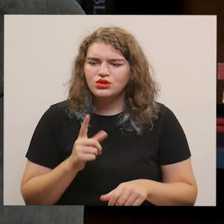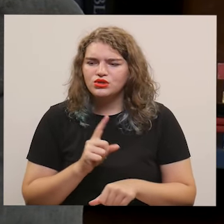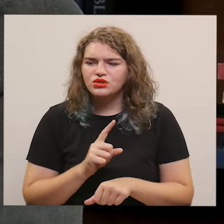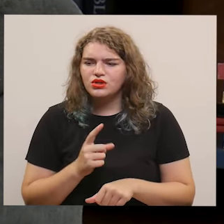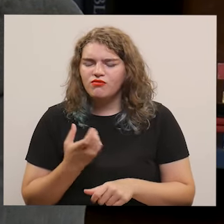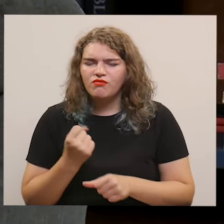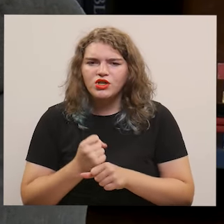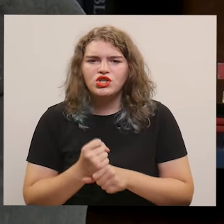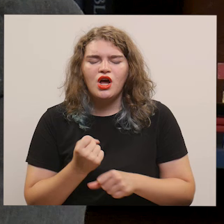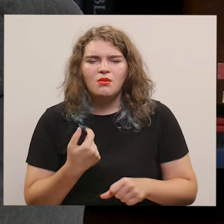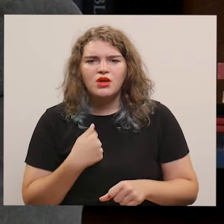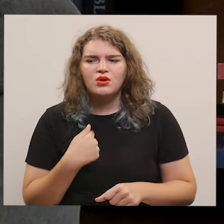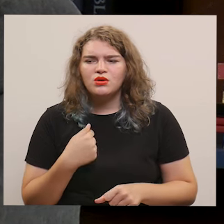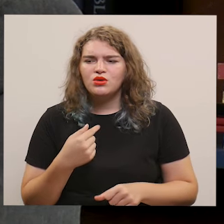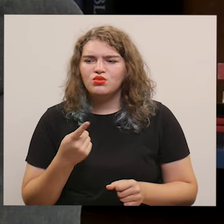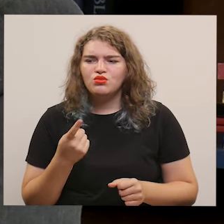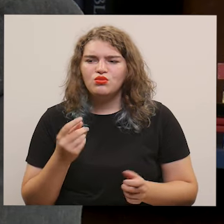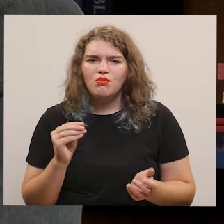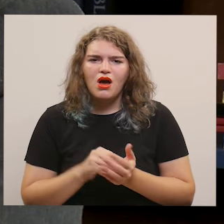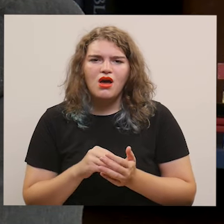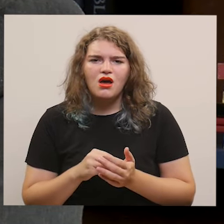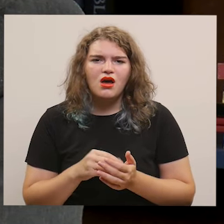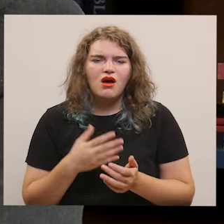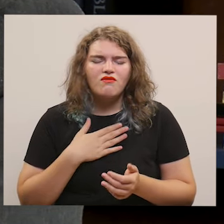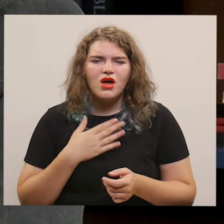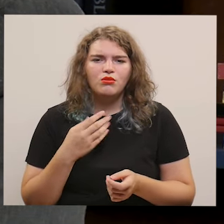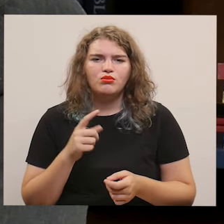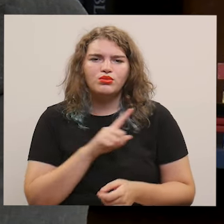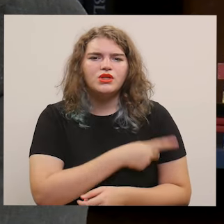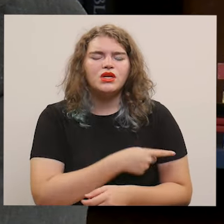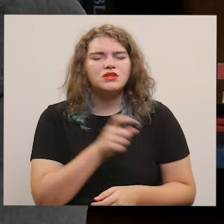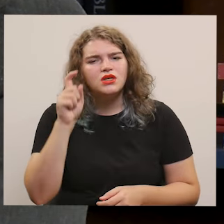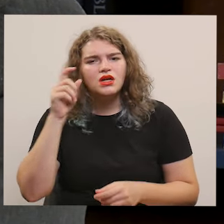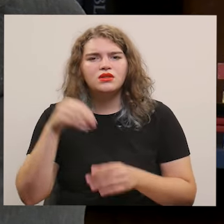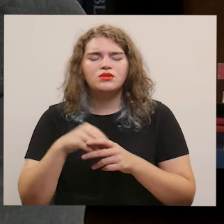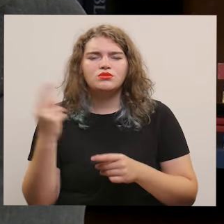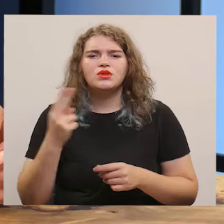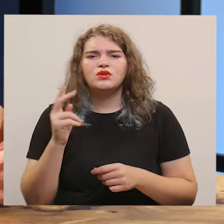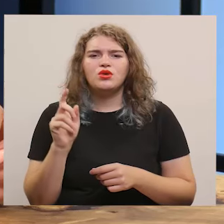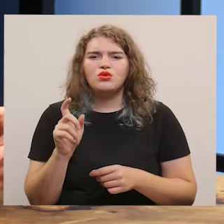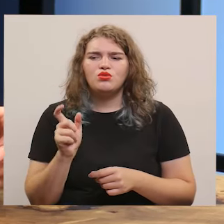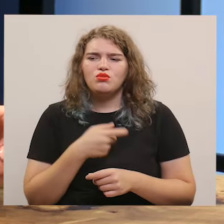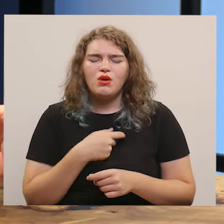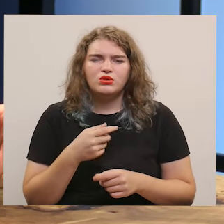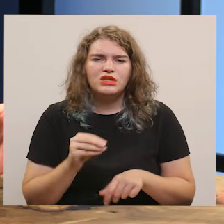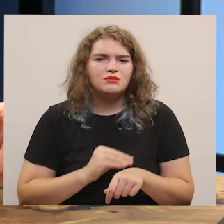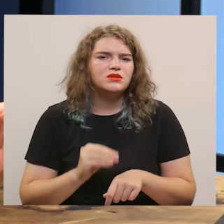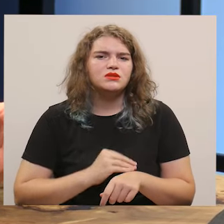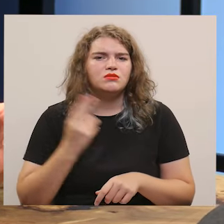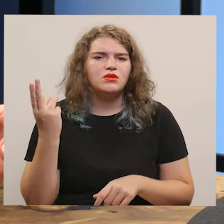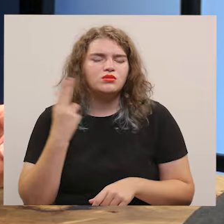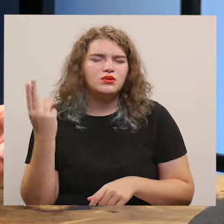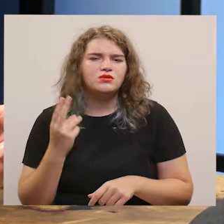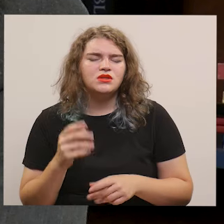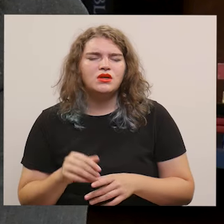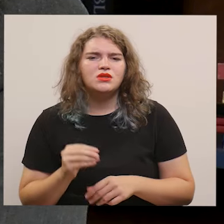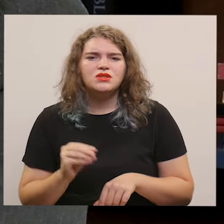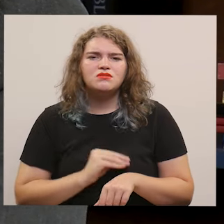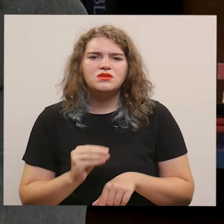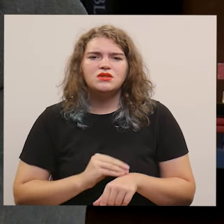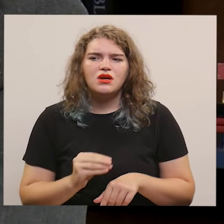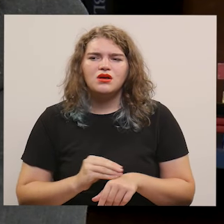ființa mea, nu mai aveam putere să cred în Dumnezeu, nu mai aveam putere să-L simt pe Dumnezeu, simțeam,